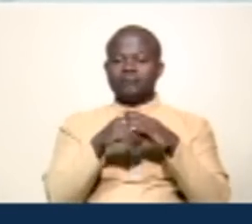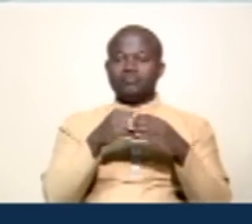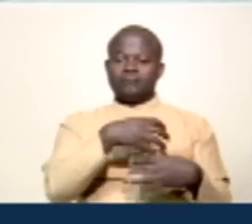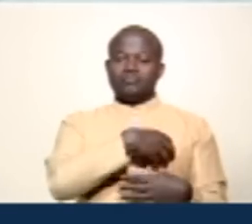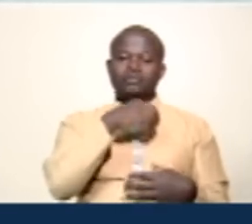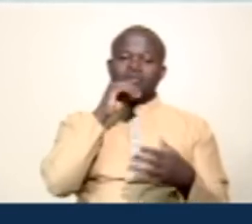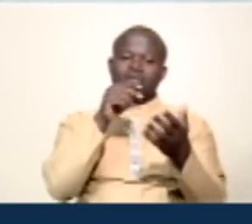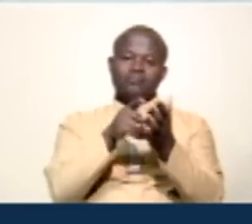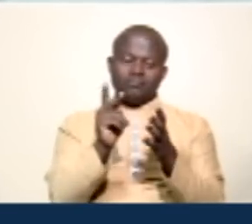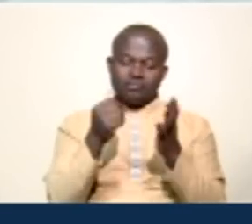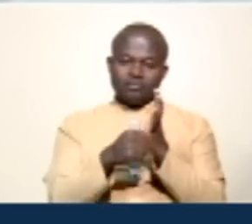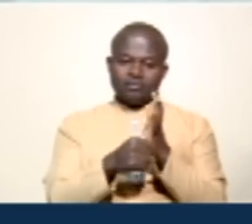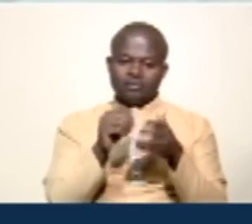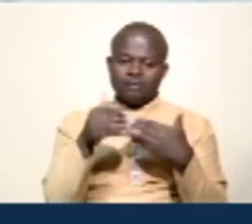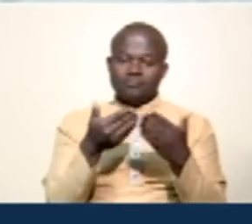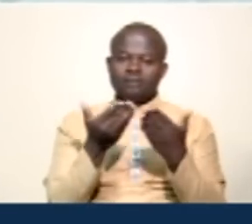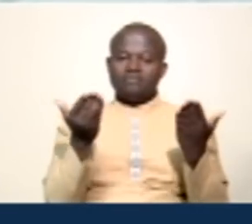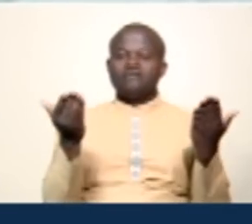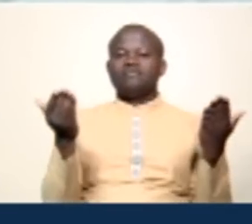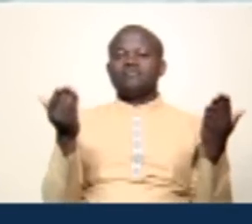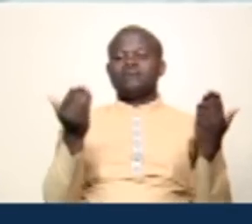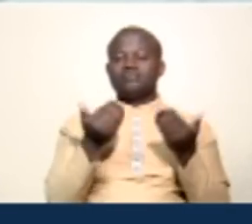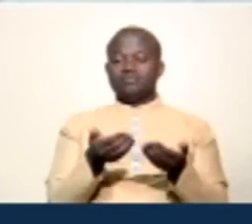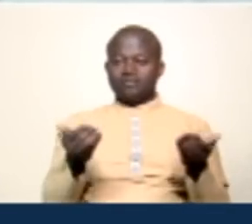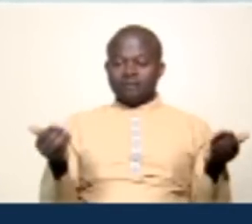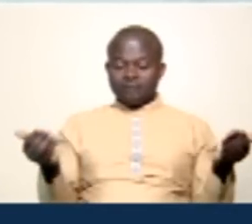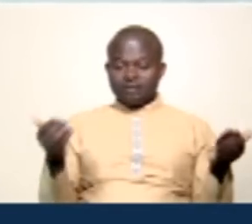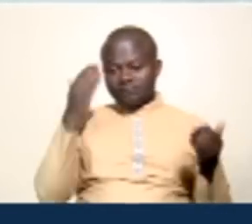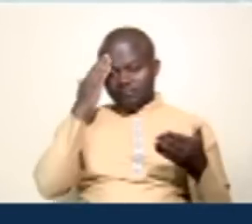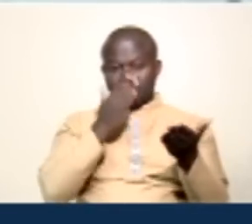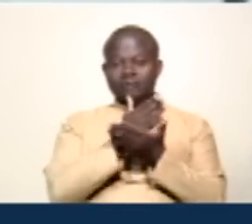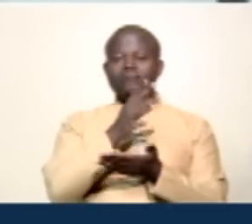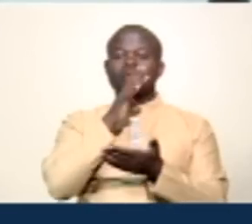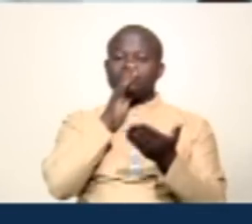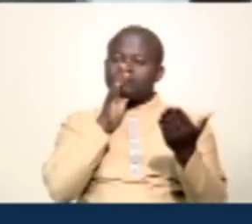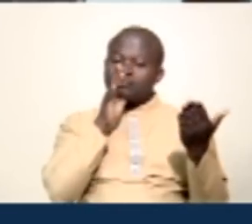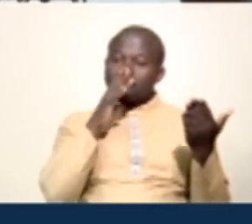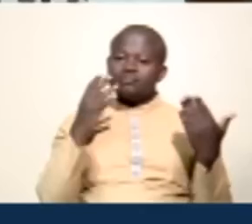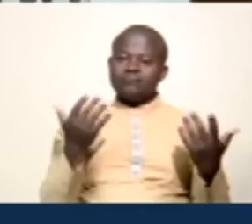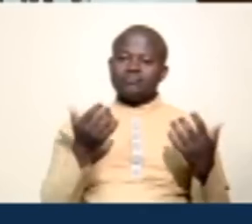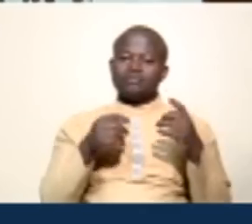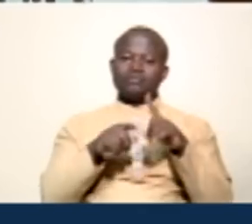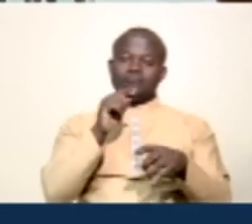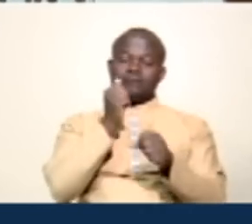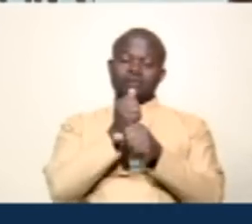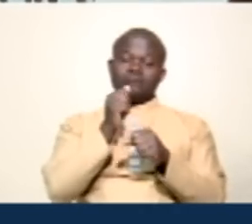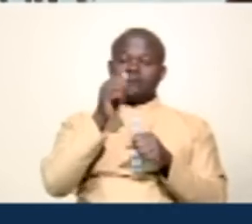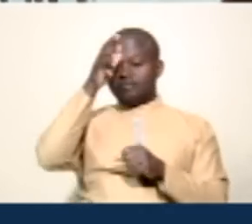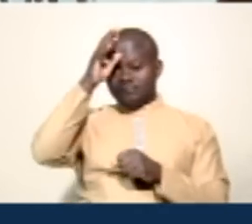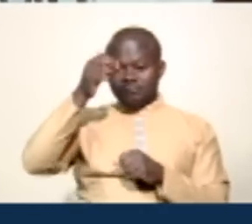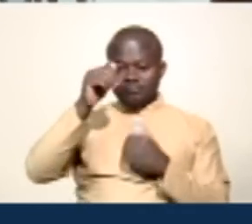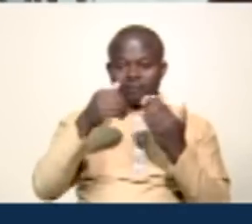cy'imitungo itishyurwa ikibazo cy'abana bamenye ukuri batinze ubwicanyi bwakozwe na